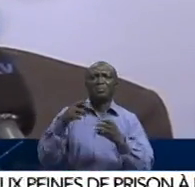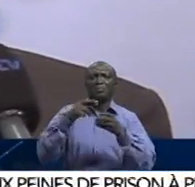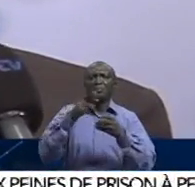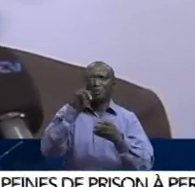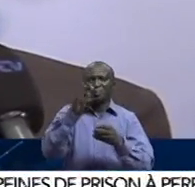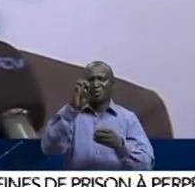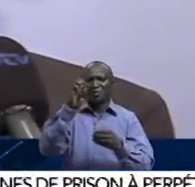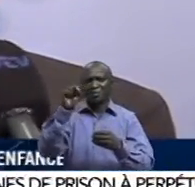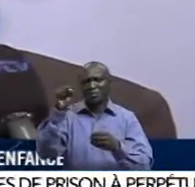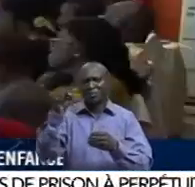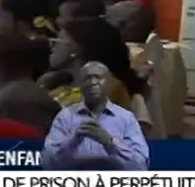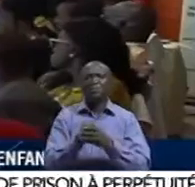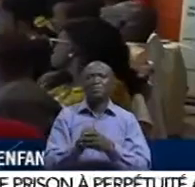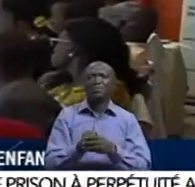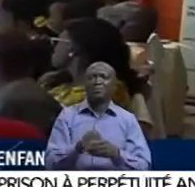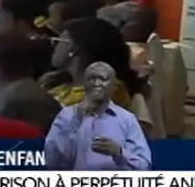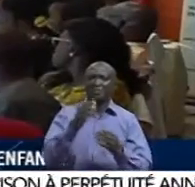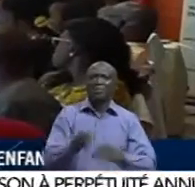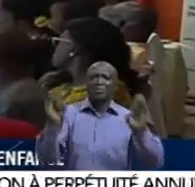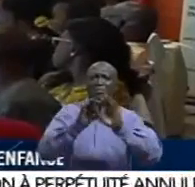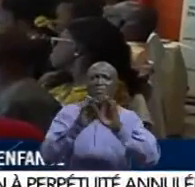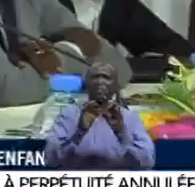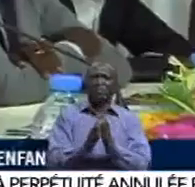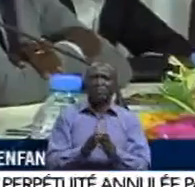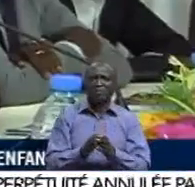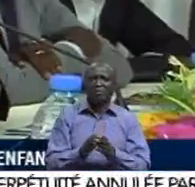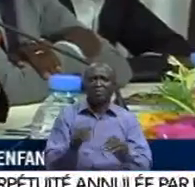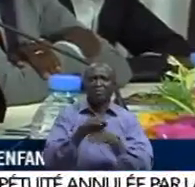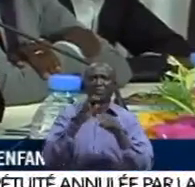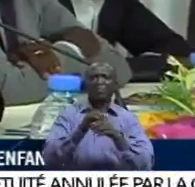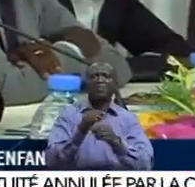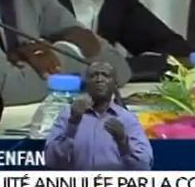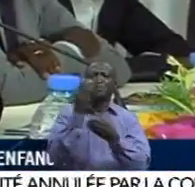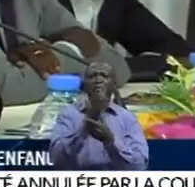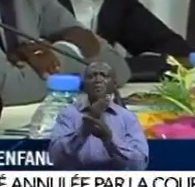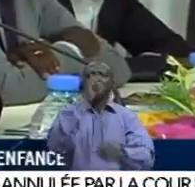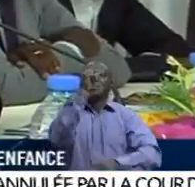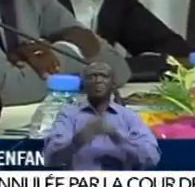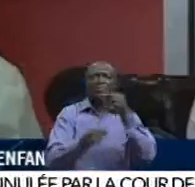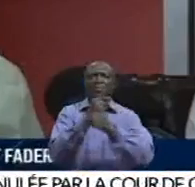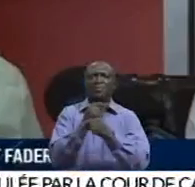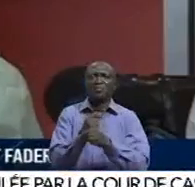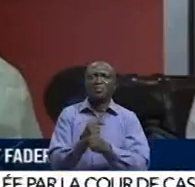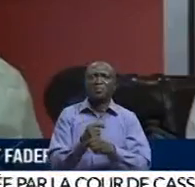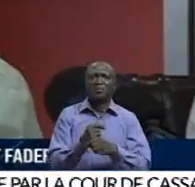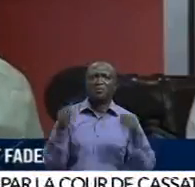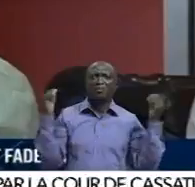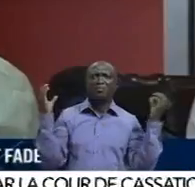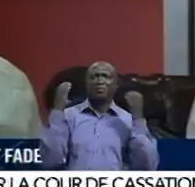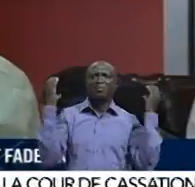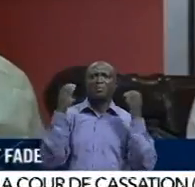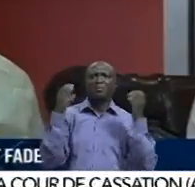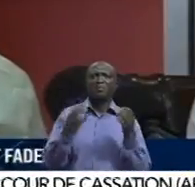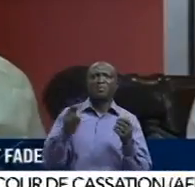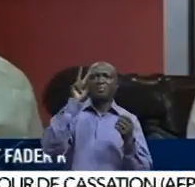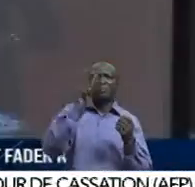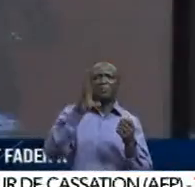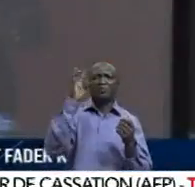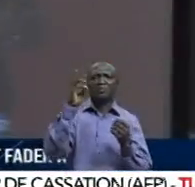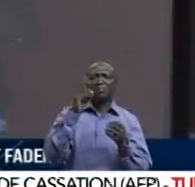plus conséquentes c'est lanement national du Commentaire général coincide avec la célébration de la 26e année de la